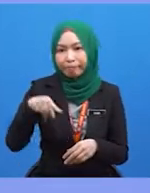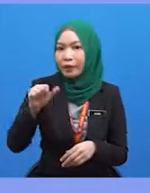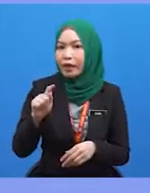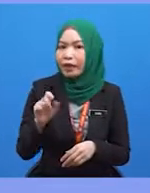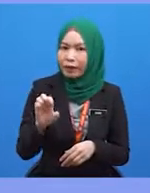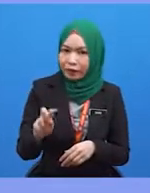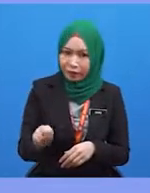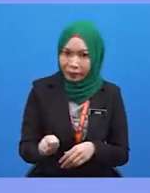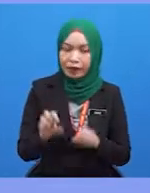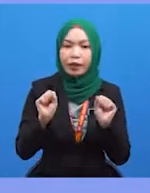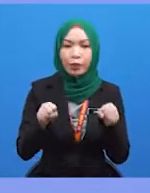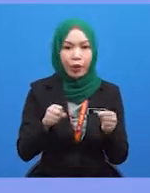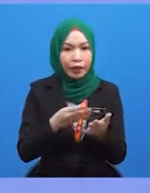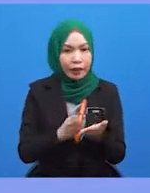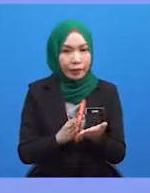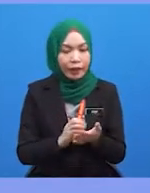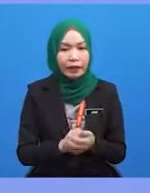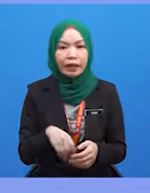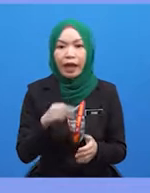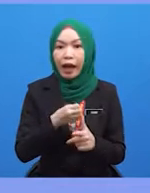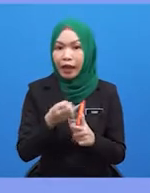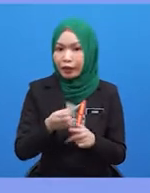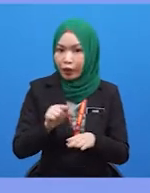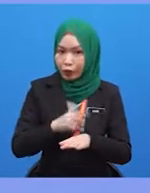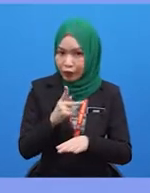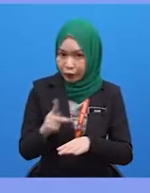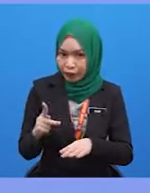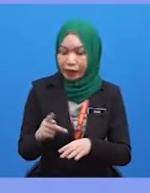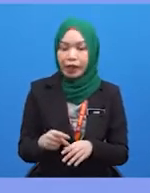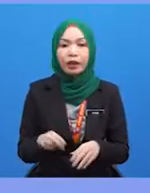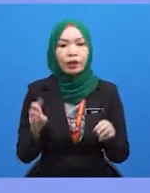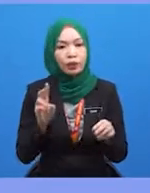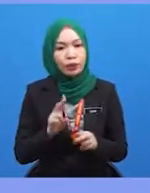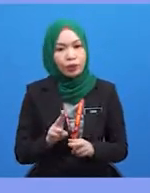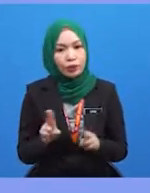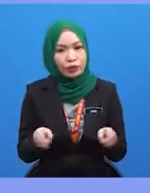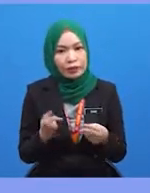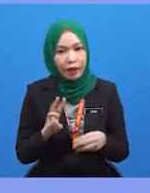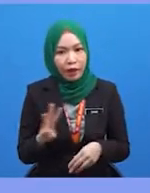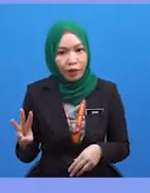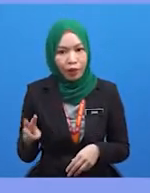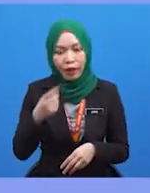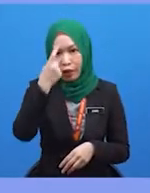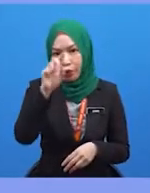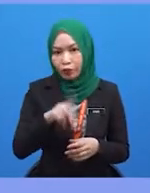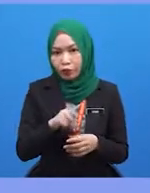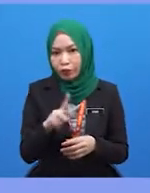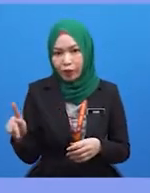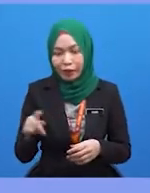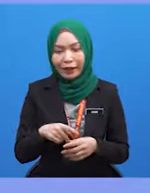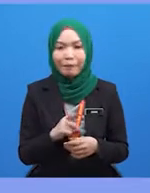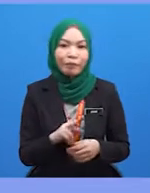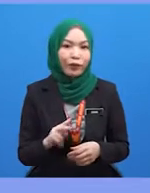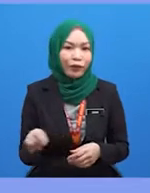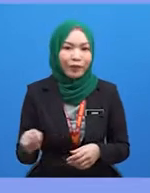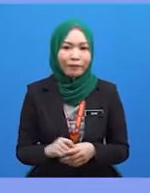Patent juga boleh dibeli atau digunakan oleh usahawan untuk keluarkan produk dan